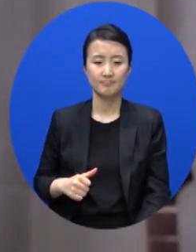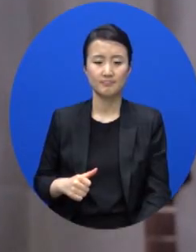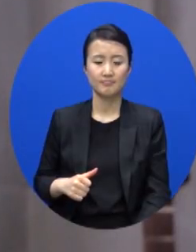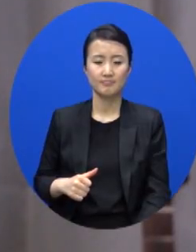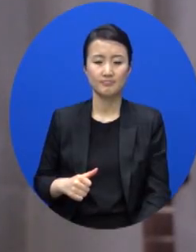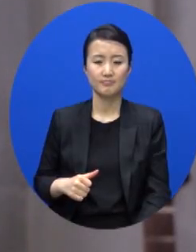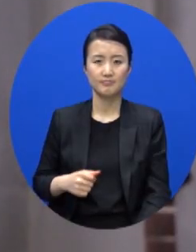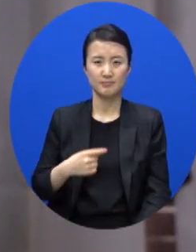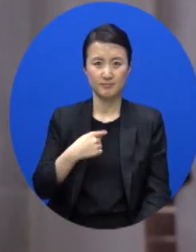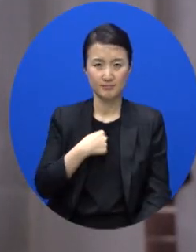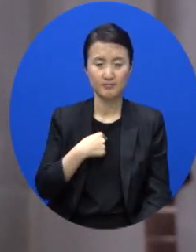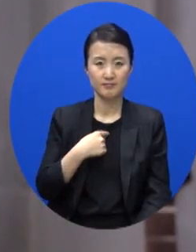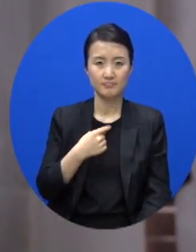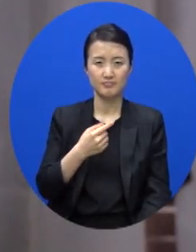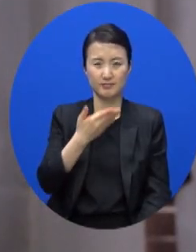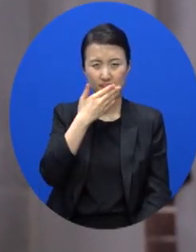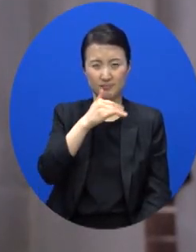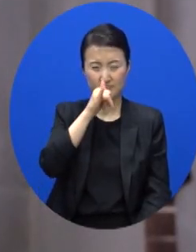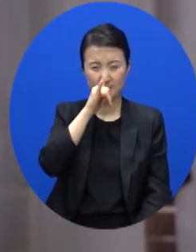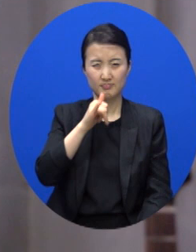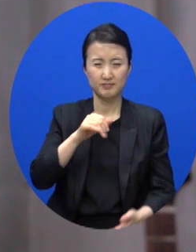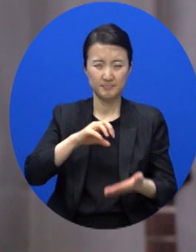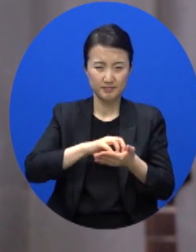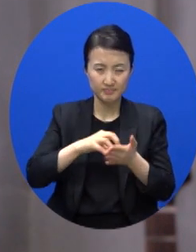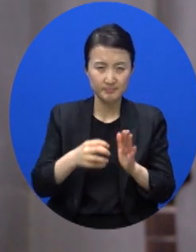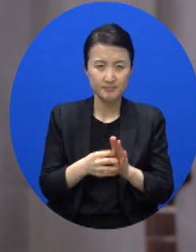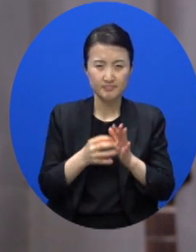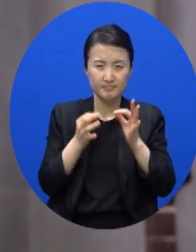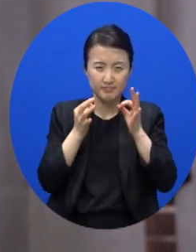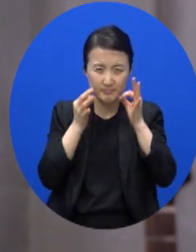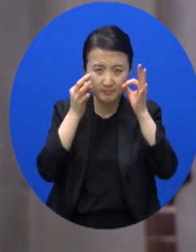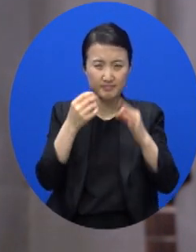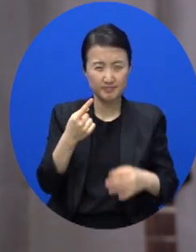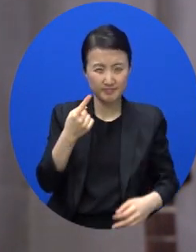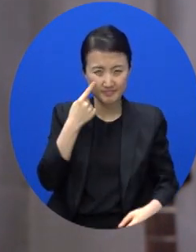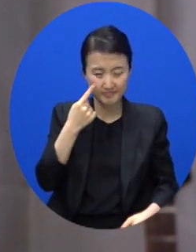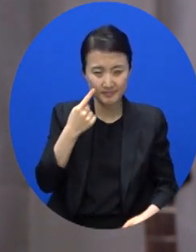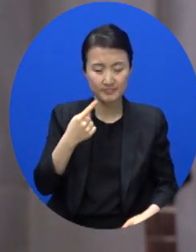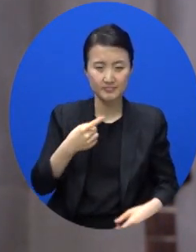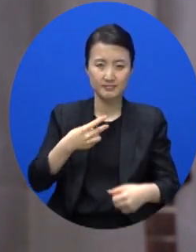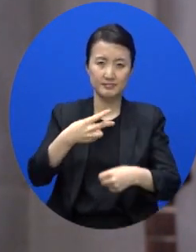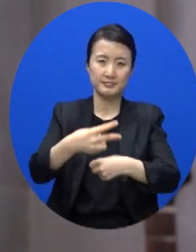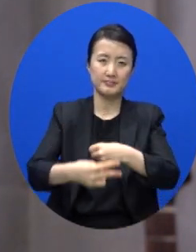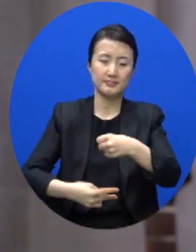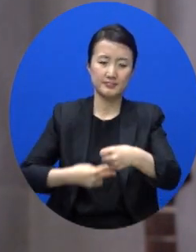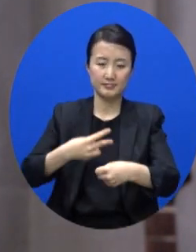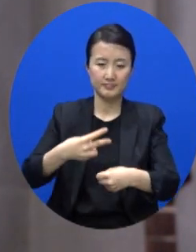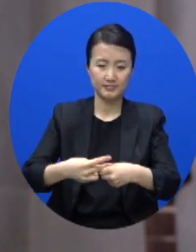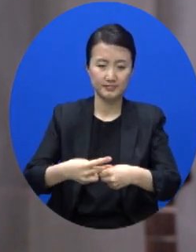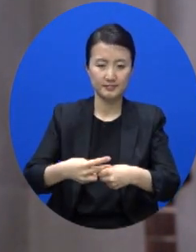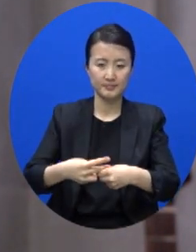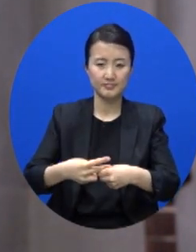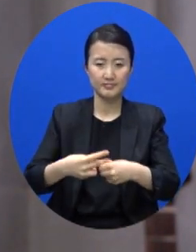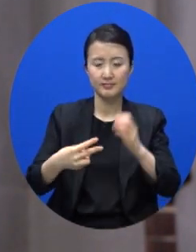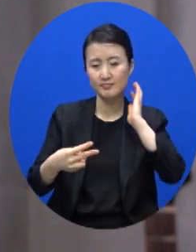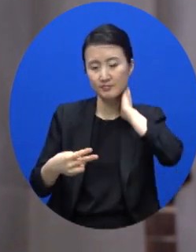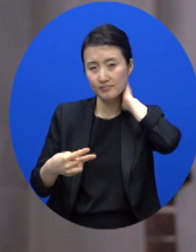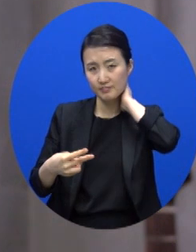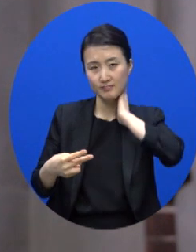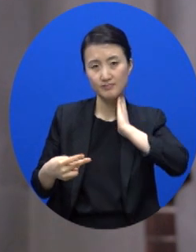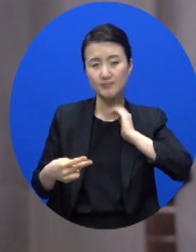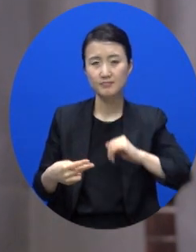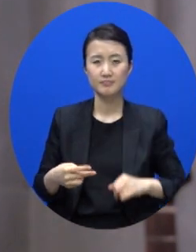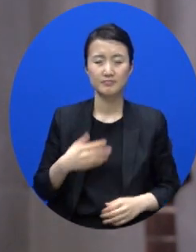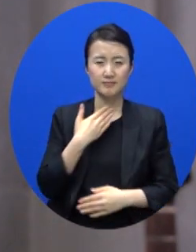내가 해야 될 소임은 다 해야 되겠다 하고 2년 정도를 제가